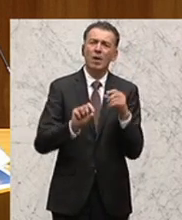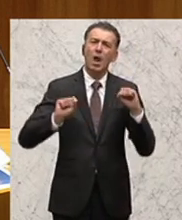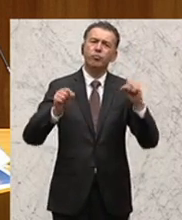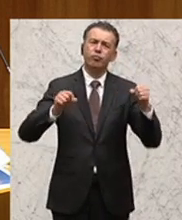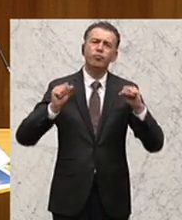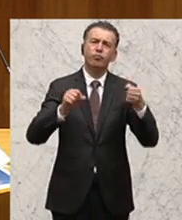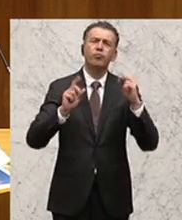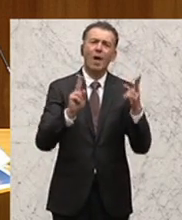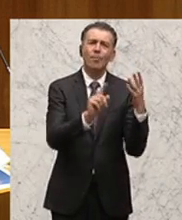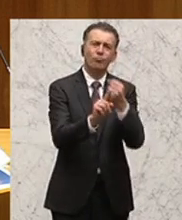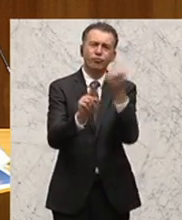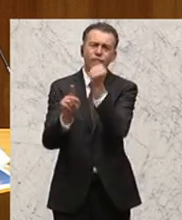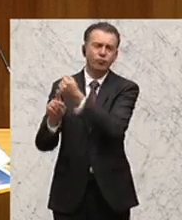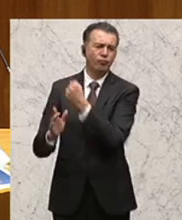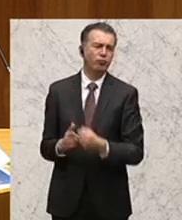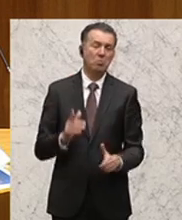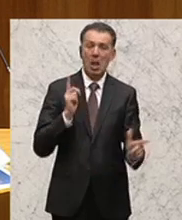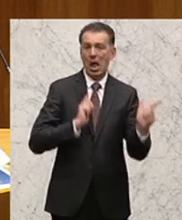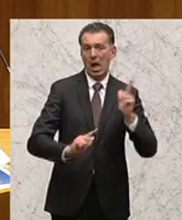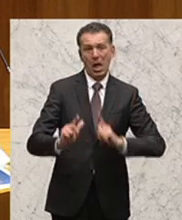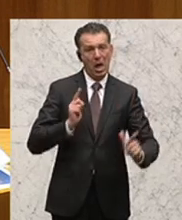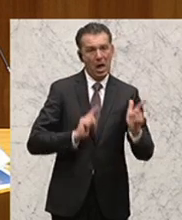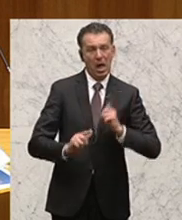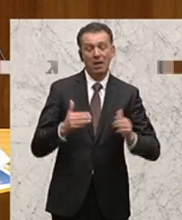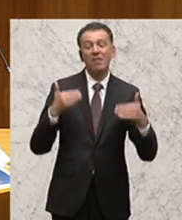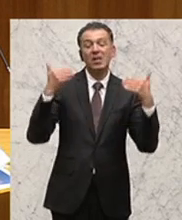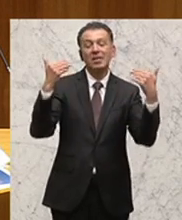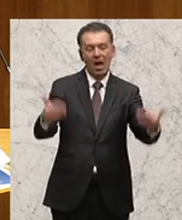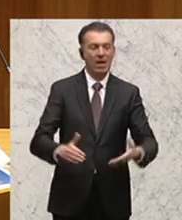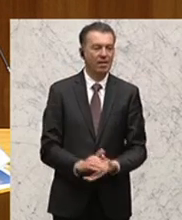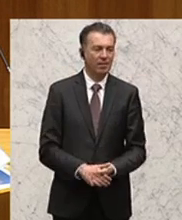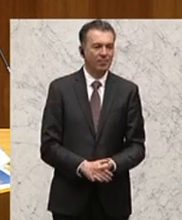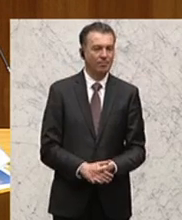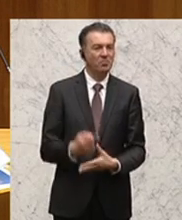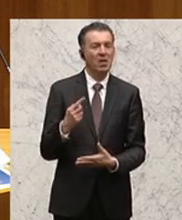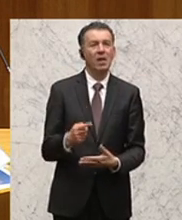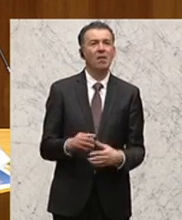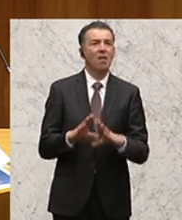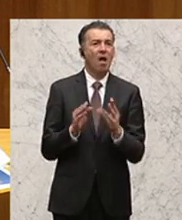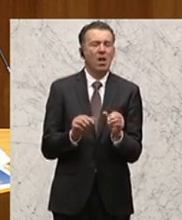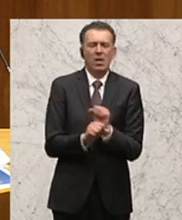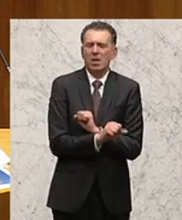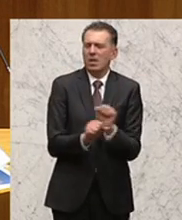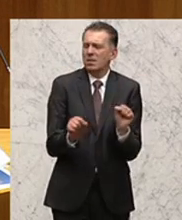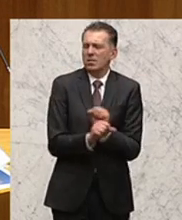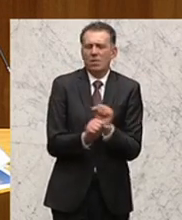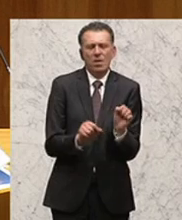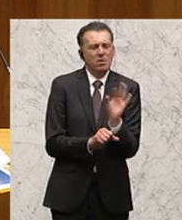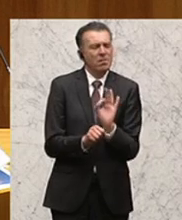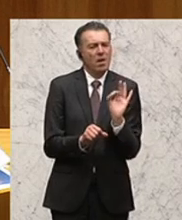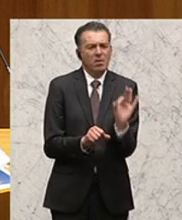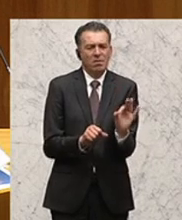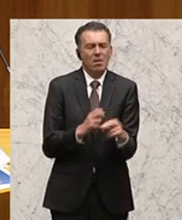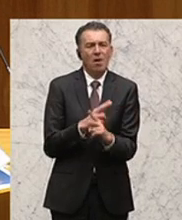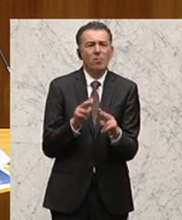in Österreich erreichen zu können. Der wurde leider vertagt. Ich finde, das alles ist ein katastrophales Signal, das die